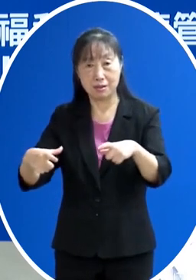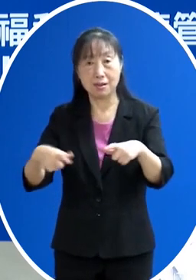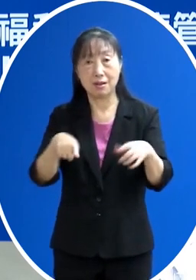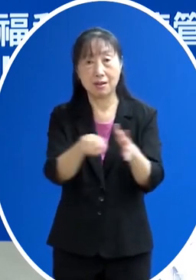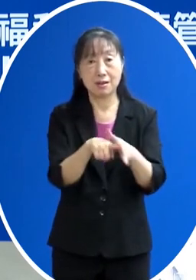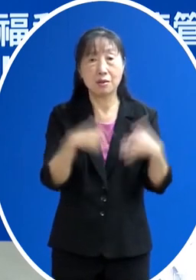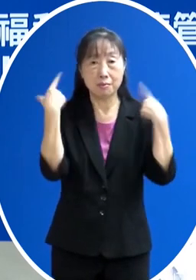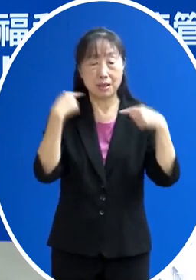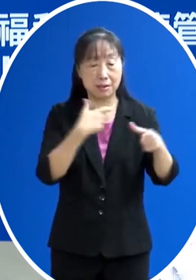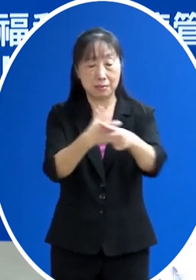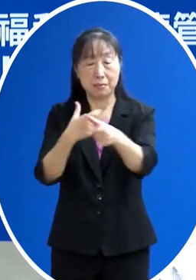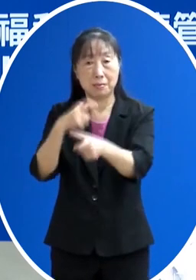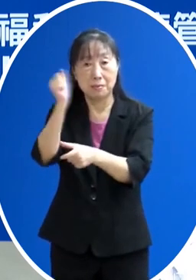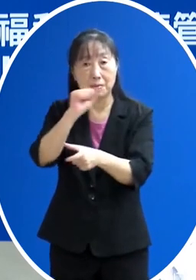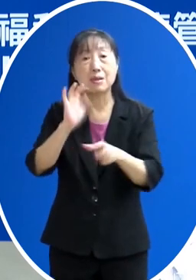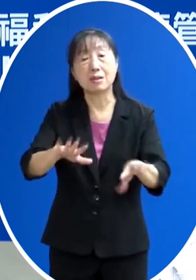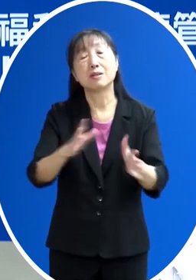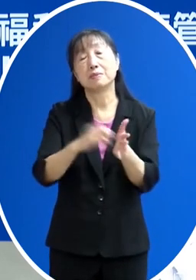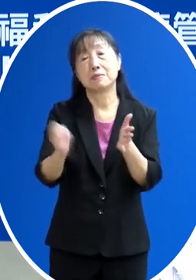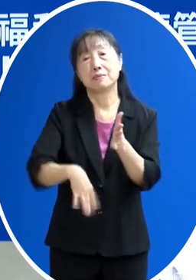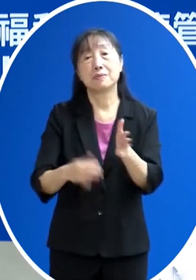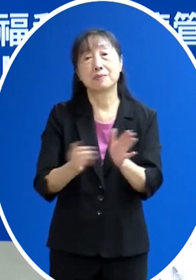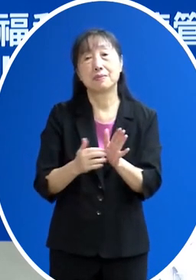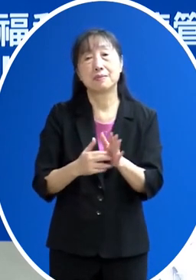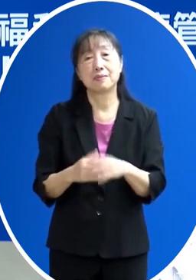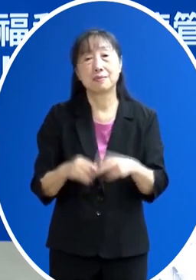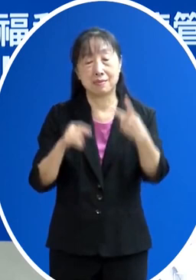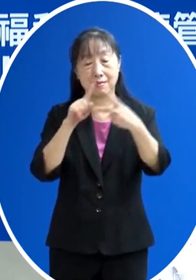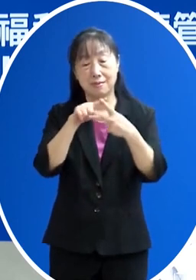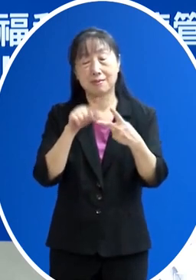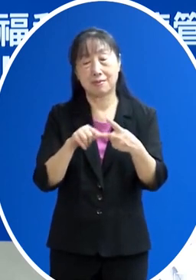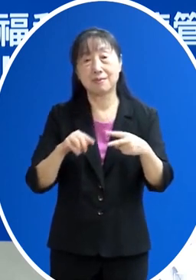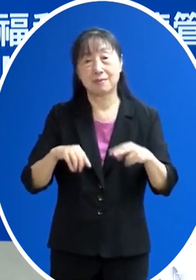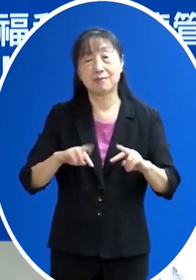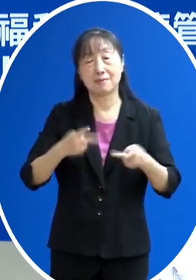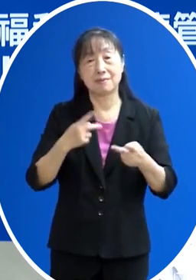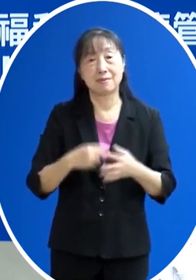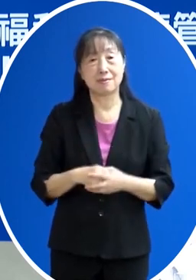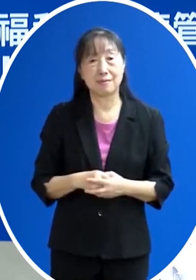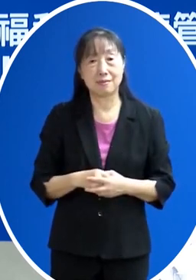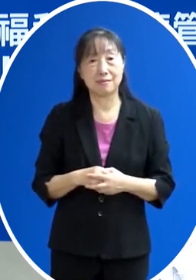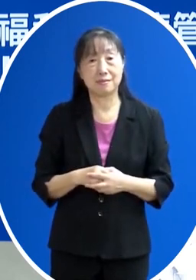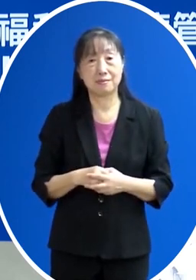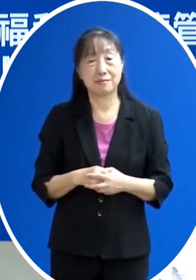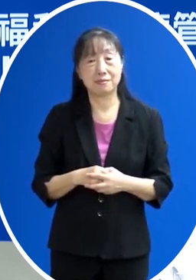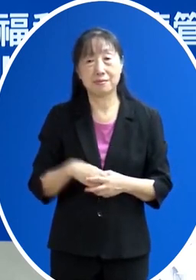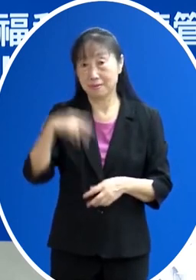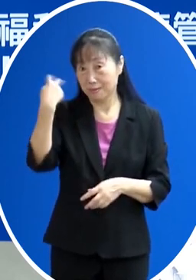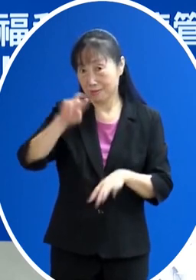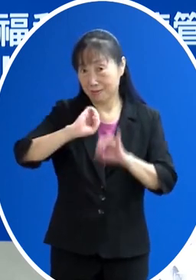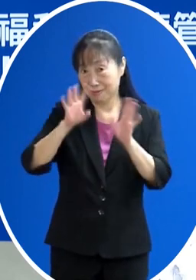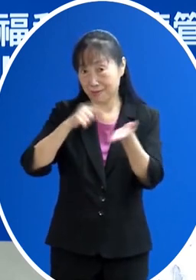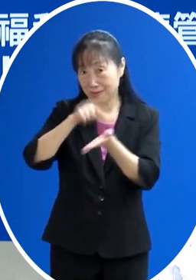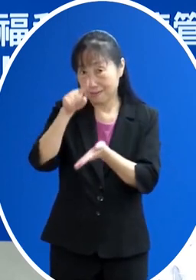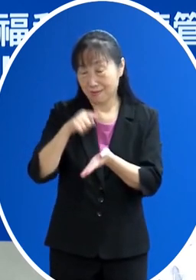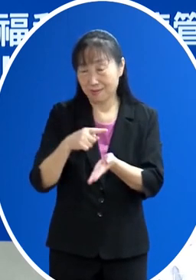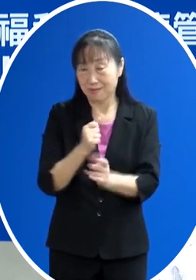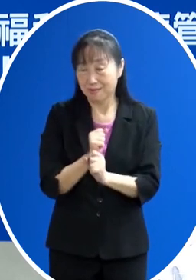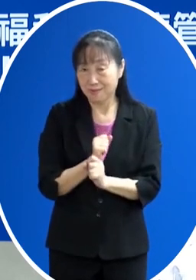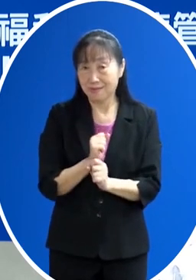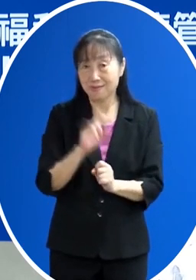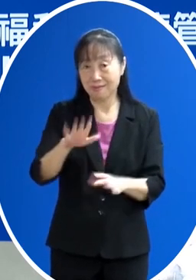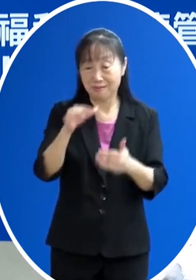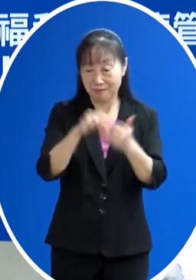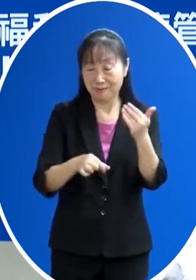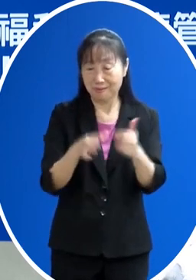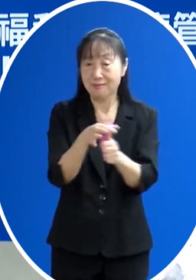取消，所以这两个是室内的部分，我们做这两个取消。所以再讲一次，我们的规定现